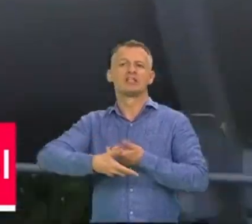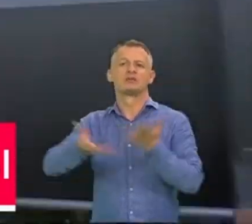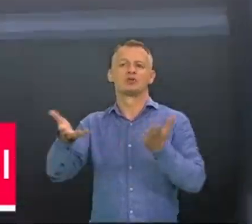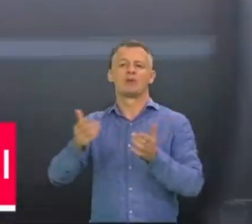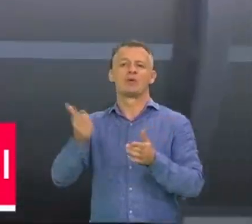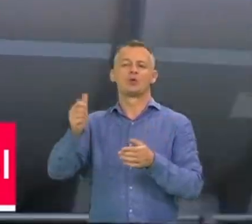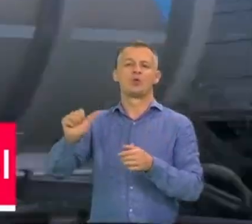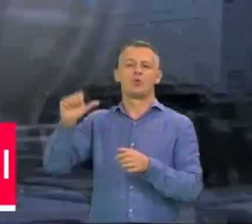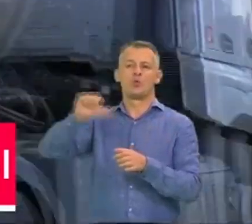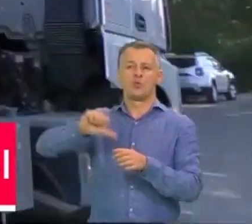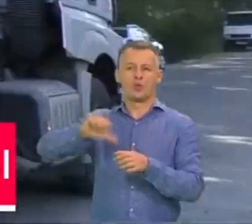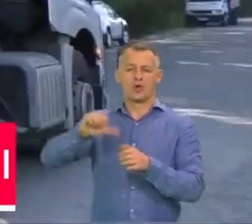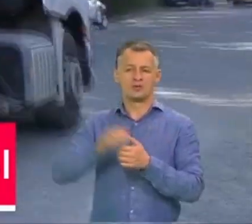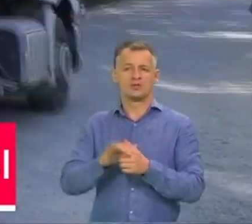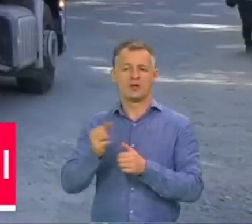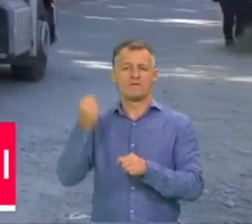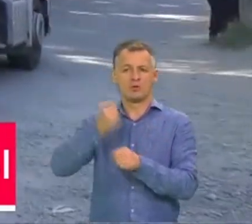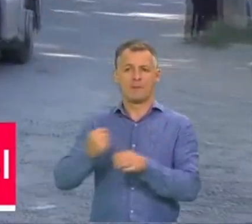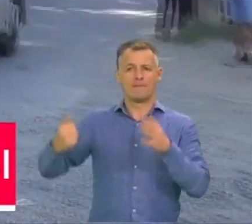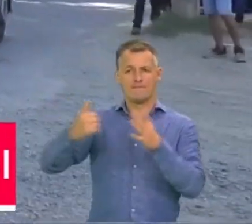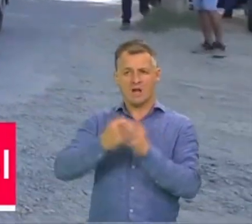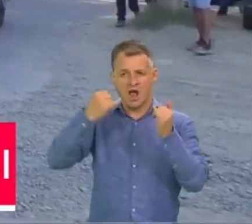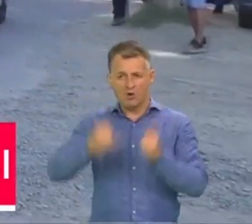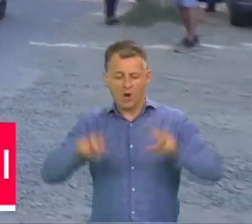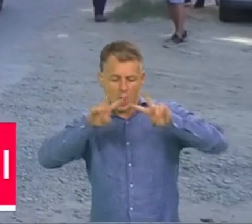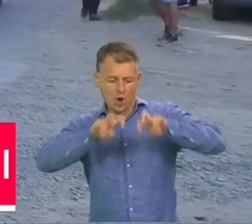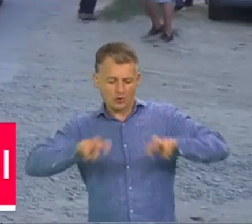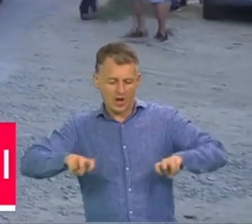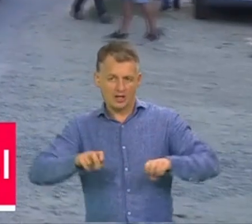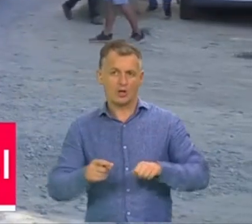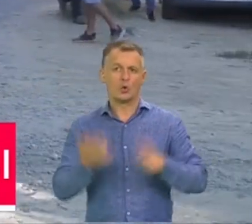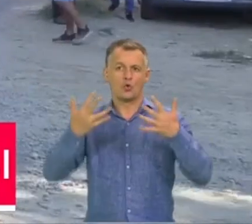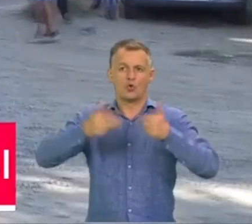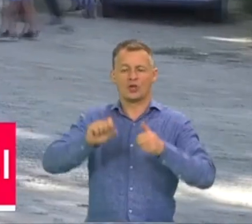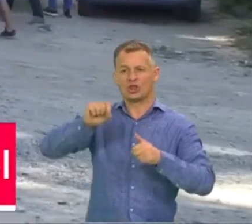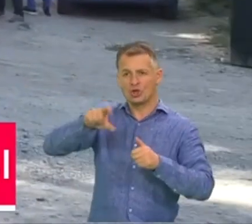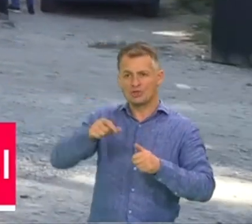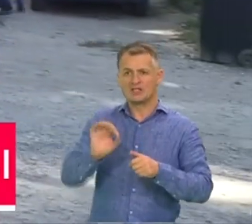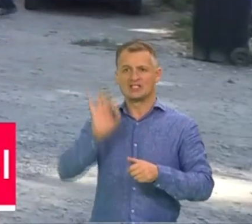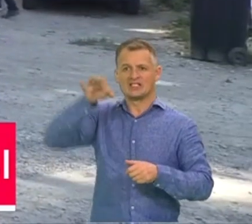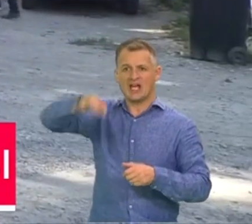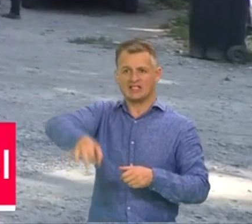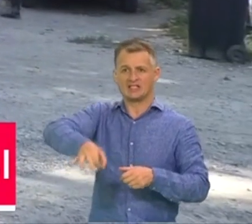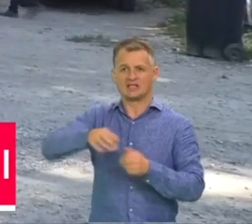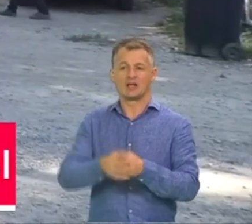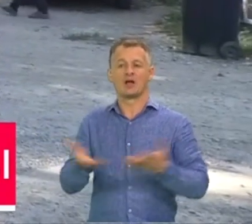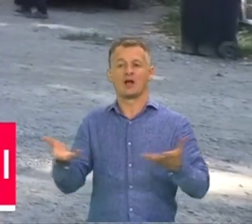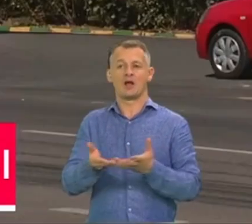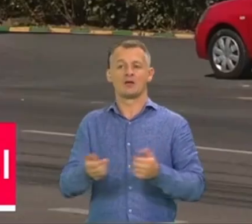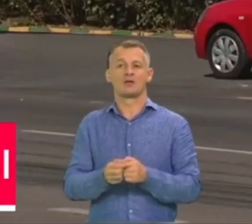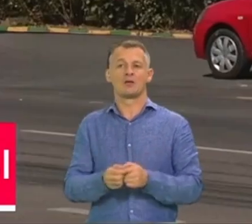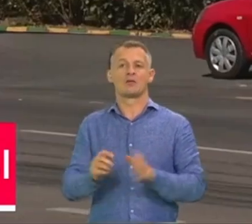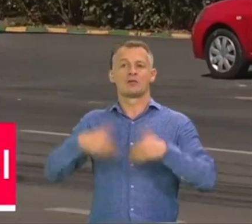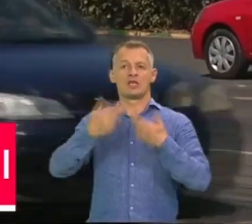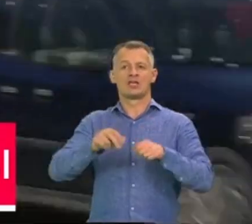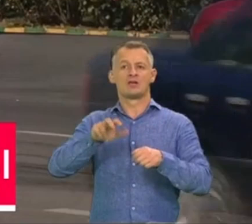carburanților. Au fost executate până în acest moment controle la un număr de 12 stații, în care au fost